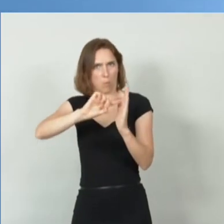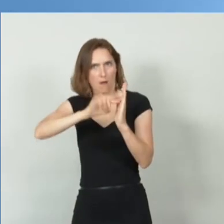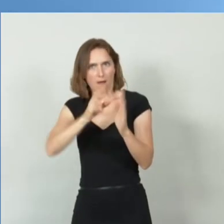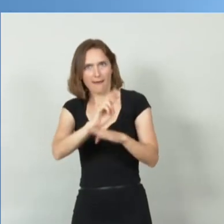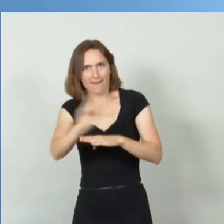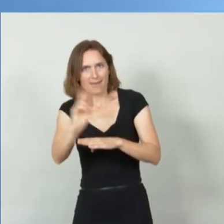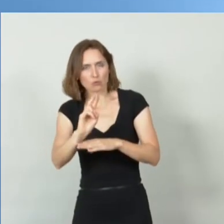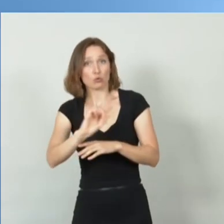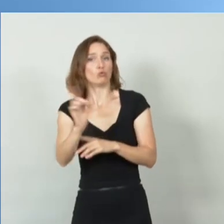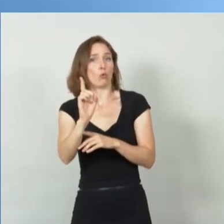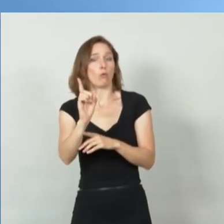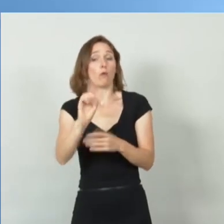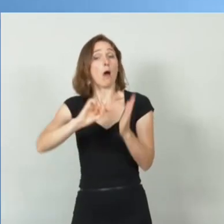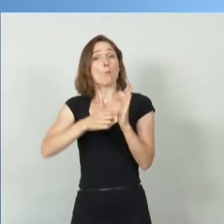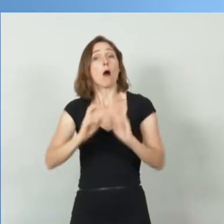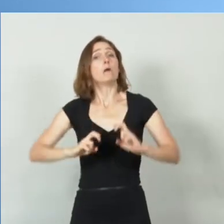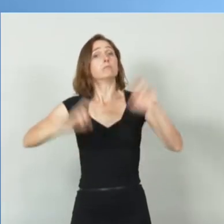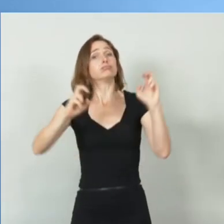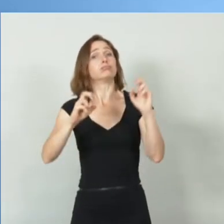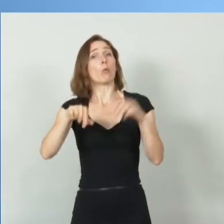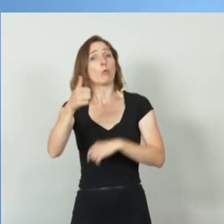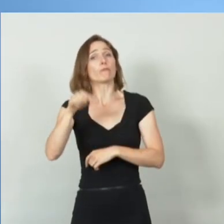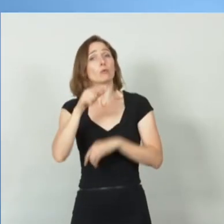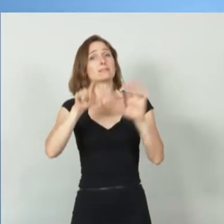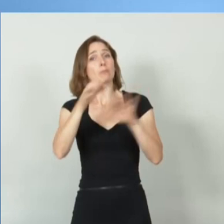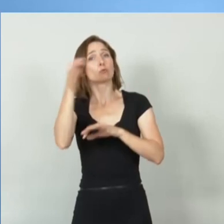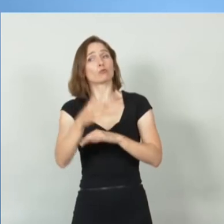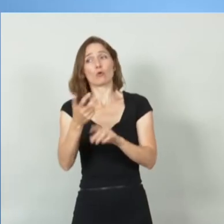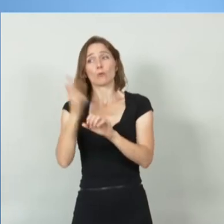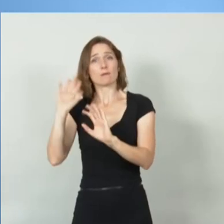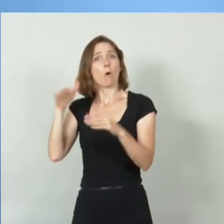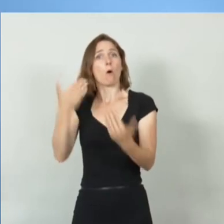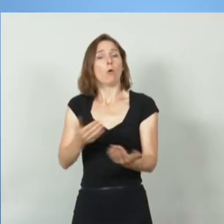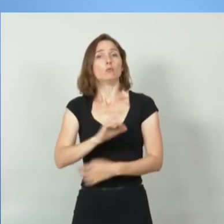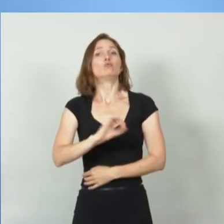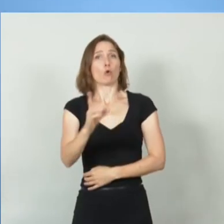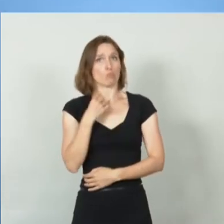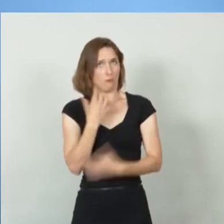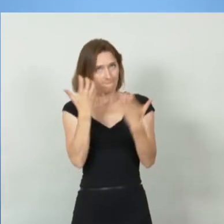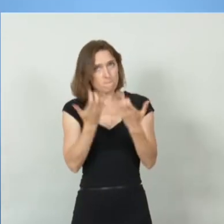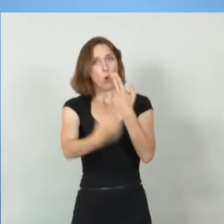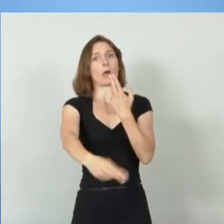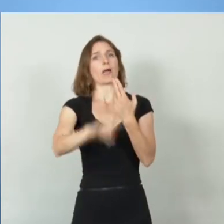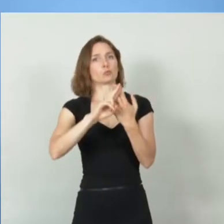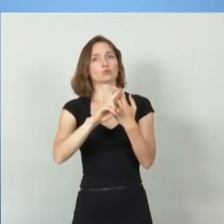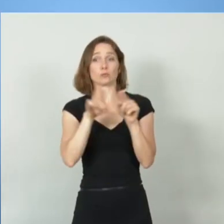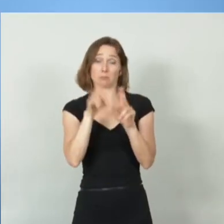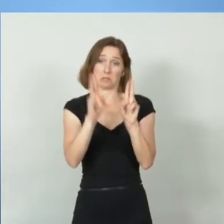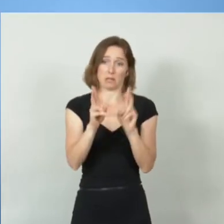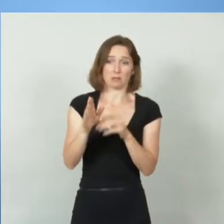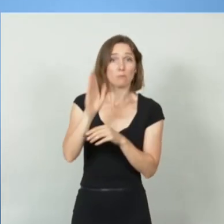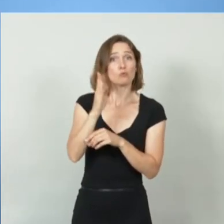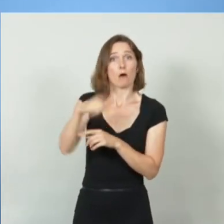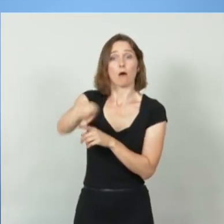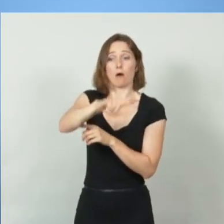11,7 % en trois ans donc j'aimerais avoir des réponses et que certains peut-être explorent un peu plus ce sujet la base de